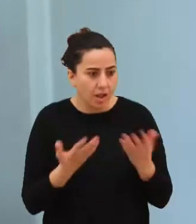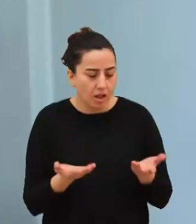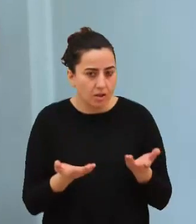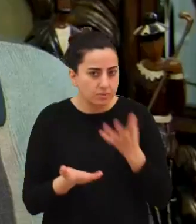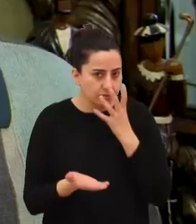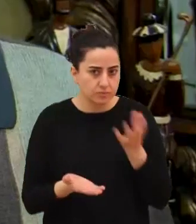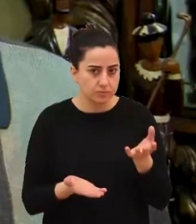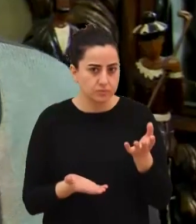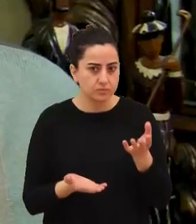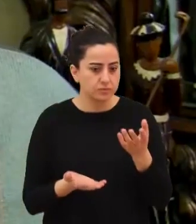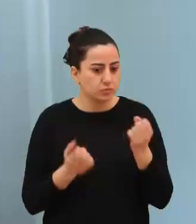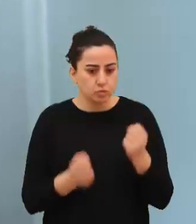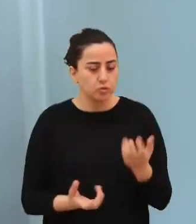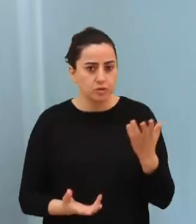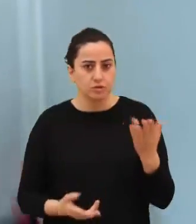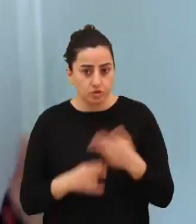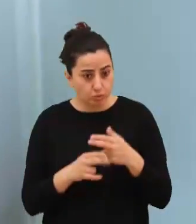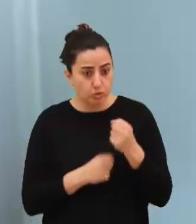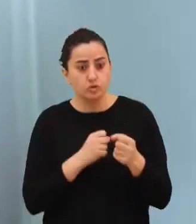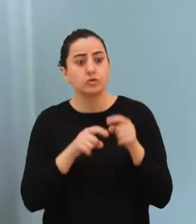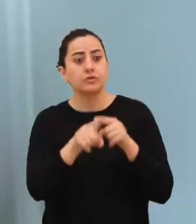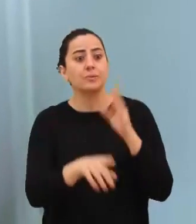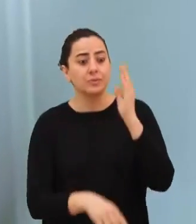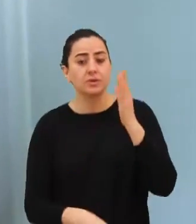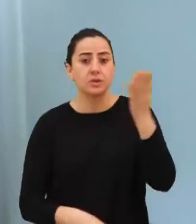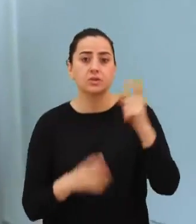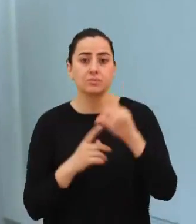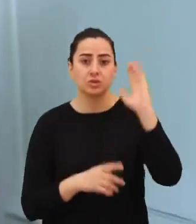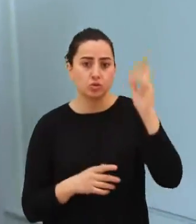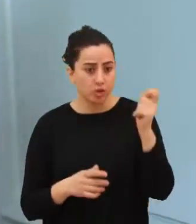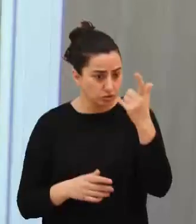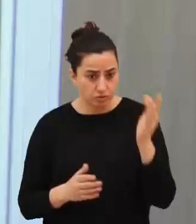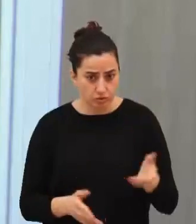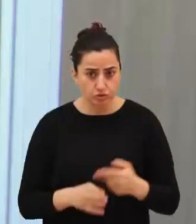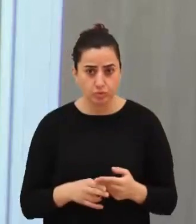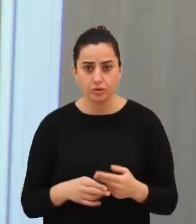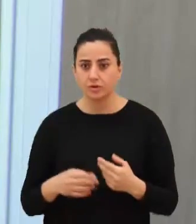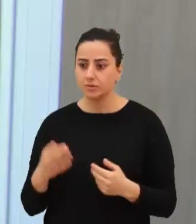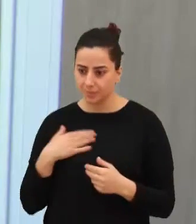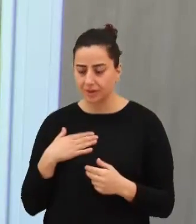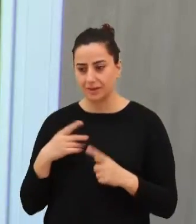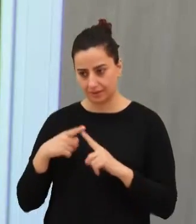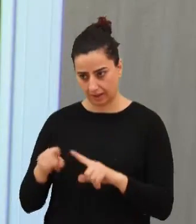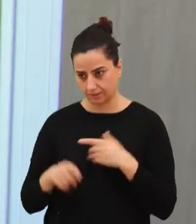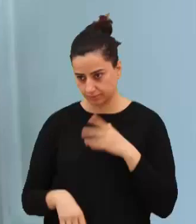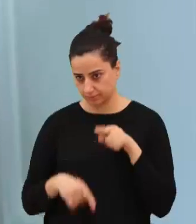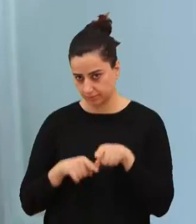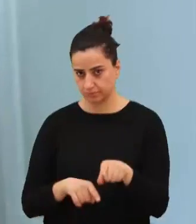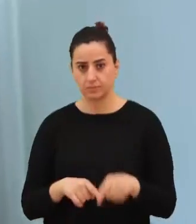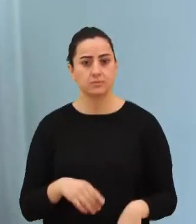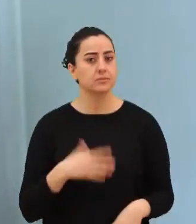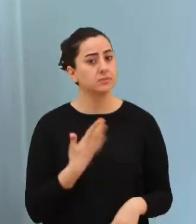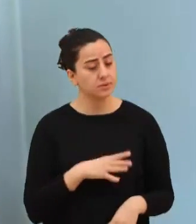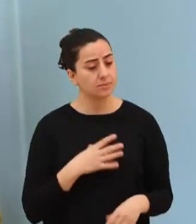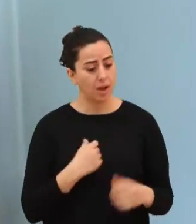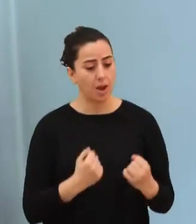Şükrü Efendi. Niye duruyorsun o zaman hala? Koşsana Şükrü Efendi. Sarpışkom kaçıyor. Koşsana. O zaman benim taksiyle onu takip edeyim efendim.